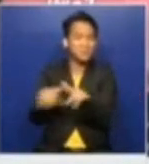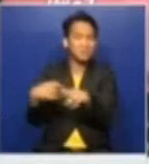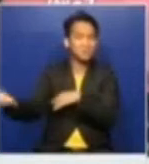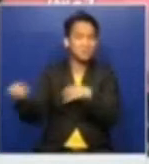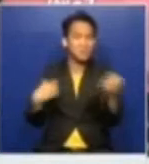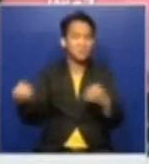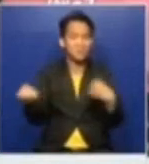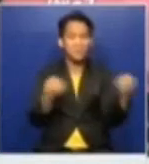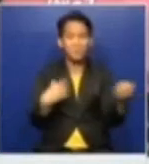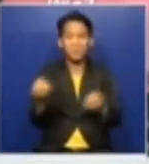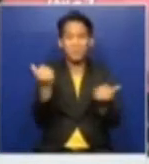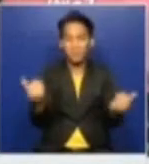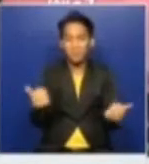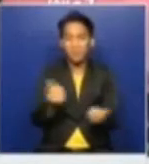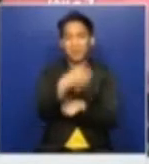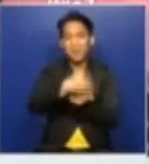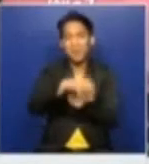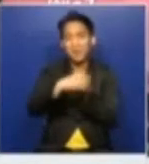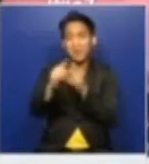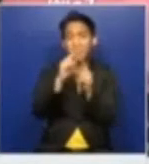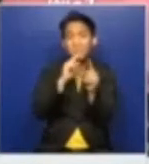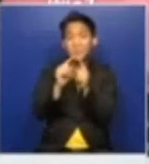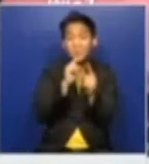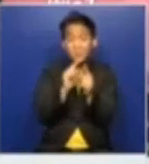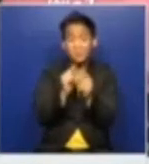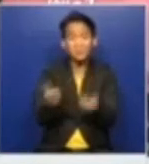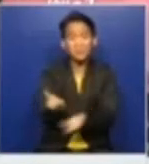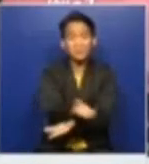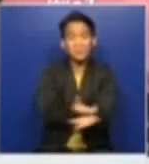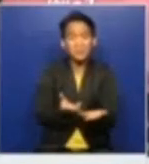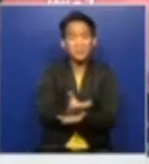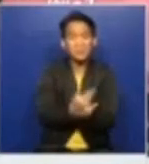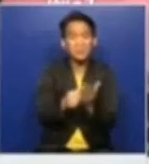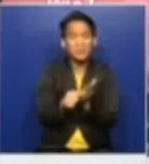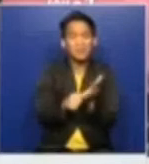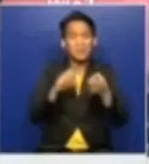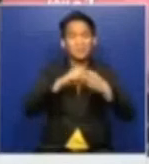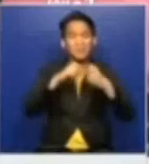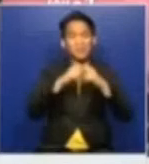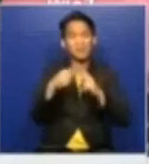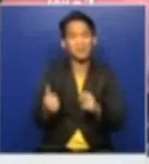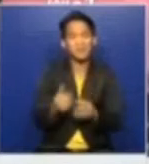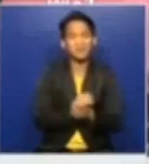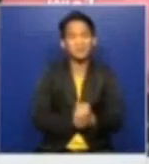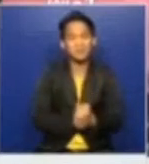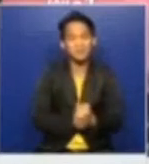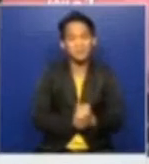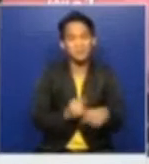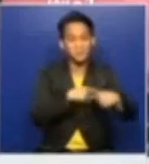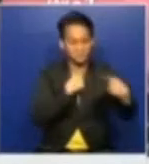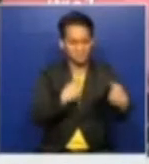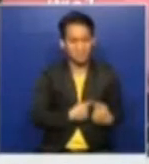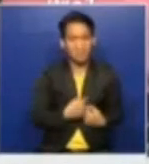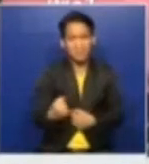ายที่ดีที่พวกเรานะครับเราจะได้ร่วมกันแก้ปัญหาบุรการและสร้างขวัญกำลังใจ น